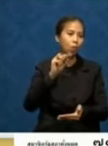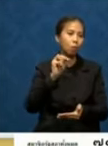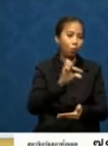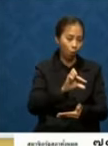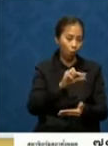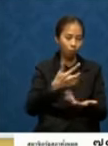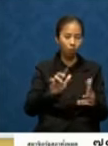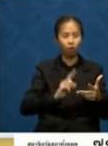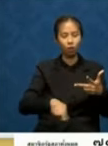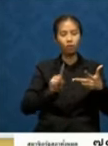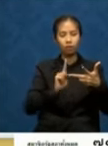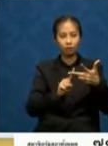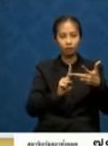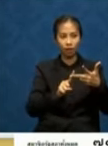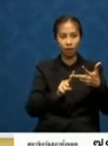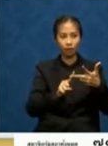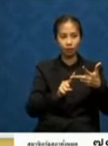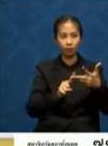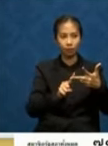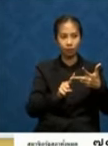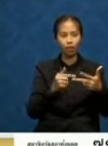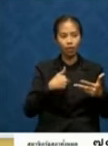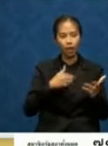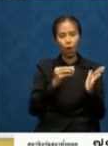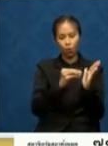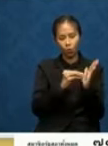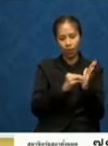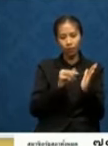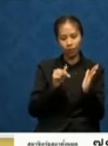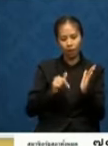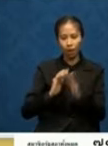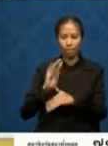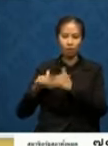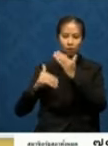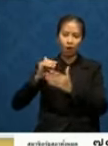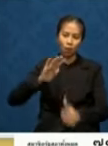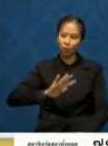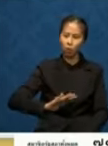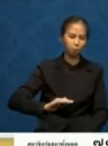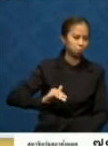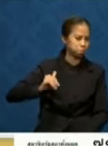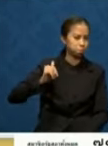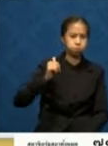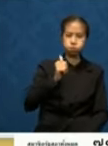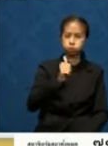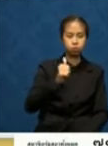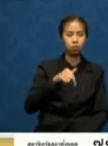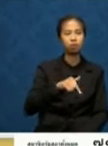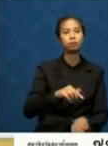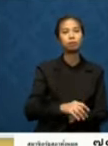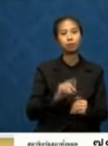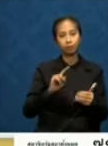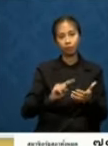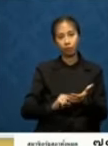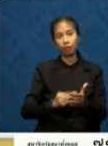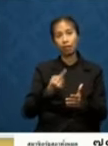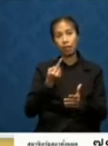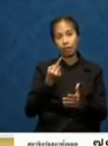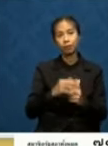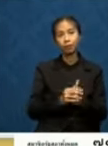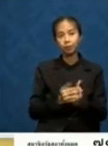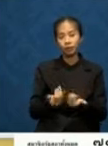ะพัฒนาให้กรุงเทพเป็นนครเจนีวาแห่งเอเชียเรื่องแรกการใช้ทีมประเ